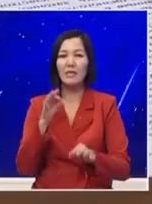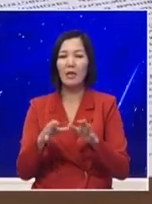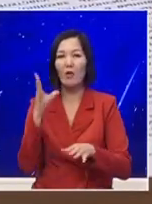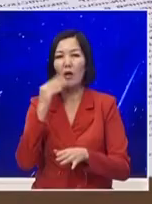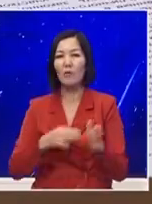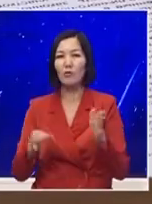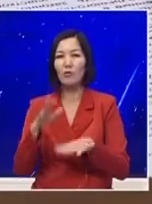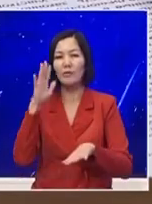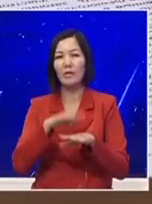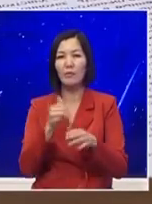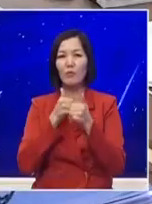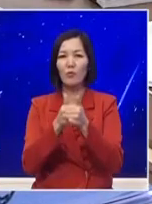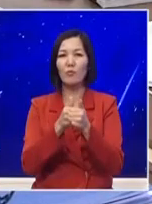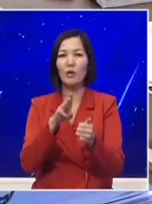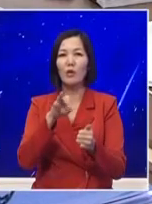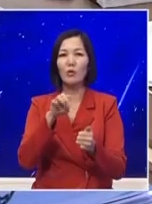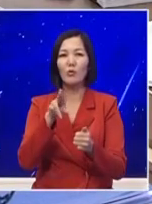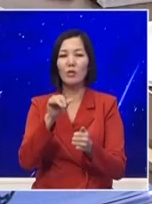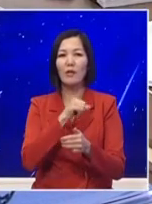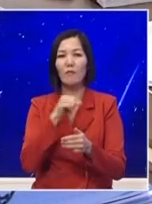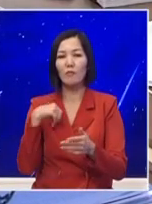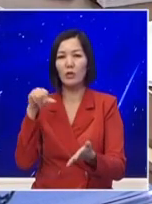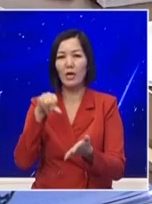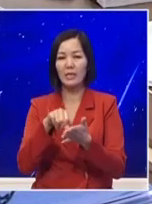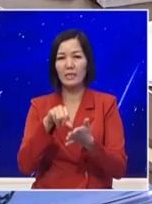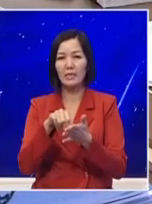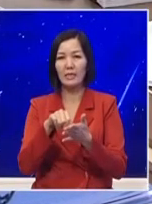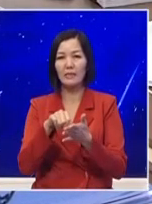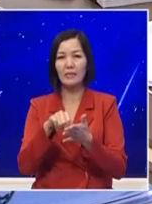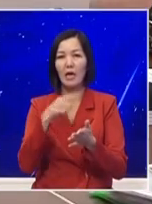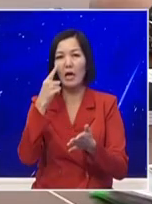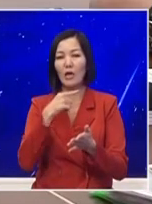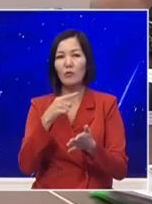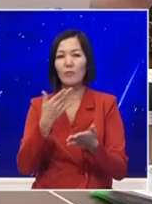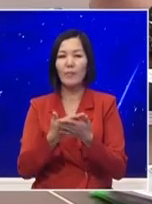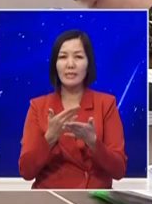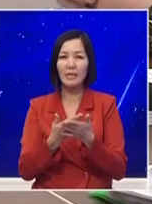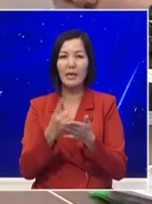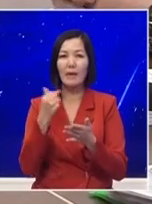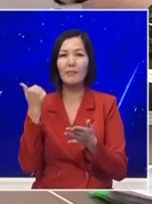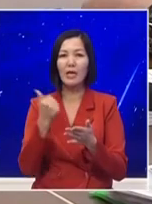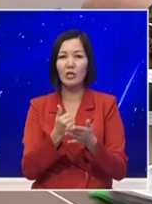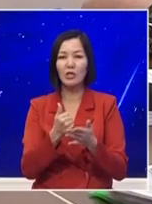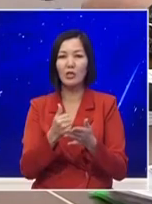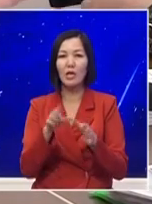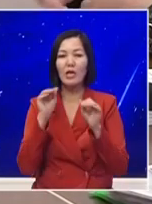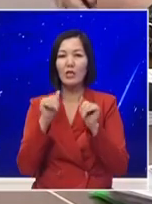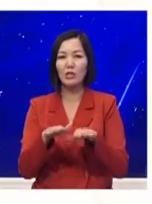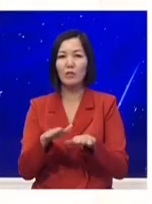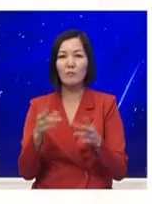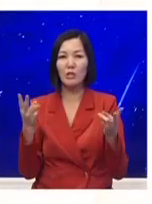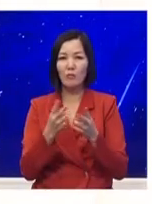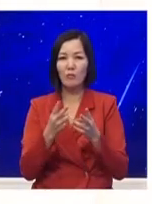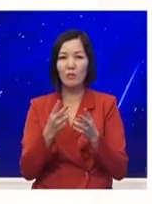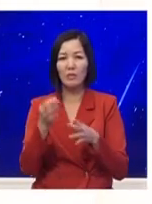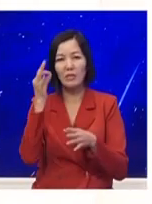Алматы облысының әкімі орынбасары Серік Тұрдалиев те араласты. Айтуларынша, мәселе апта ішінде оң шешімін табуы